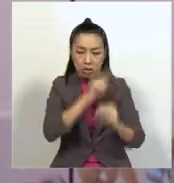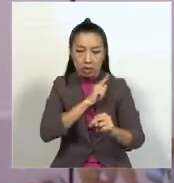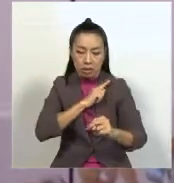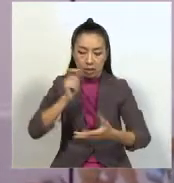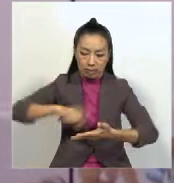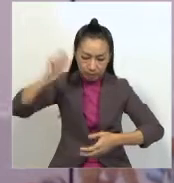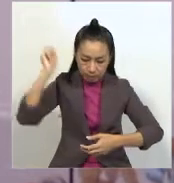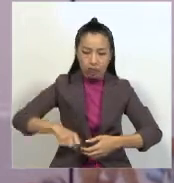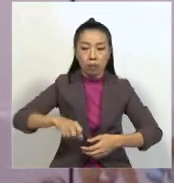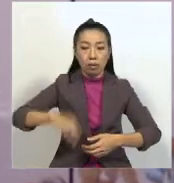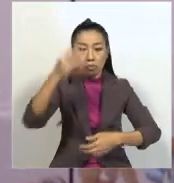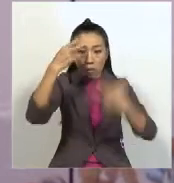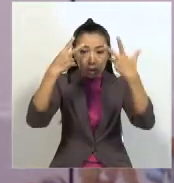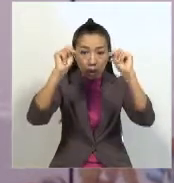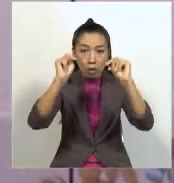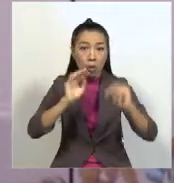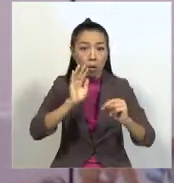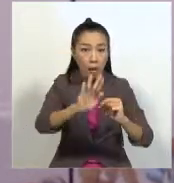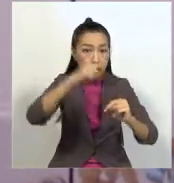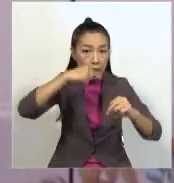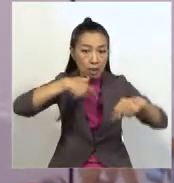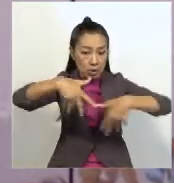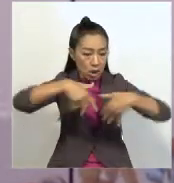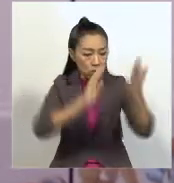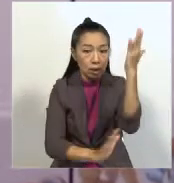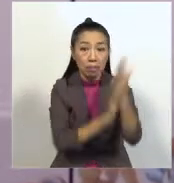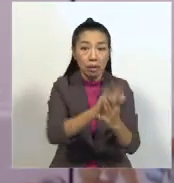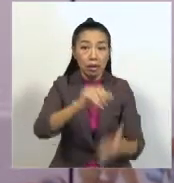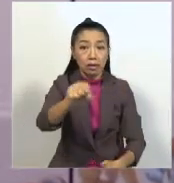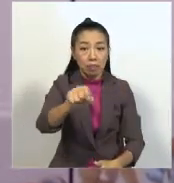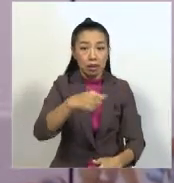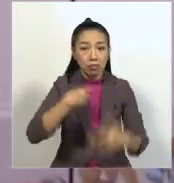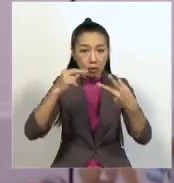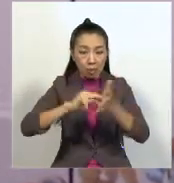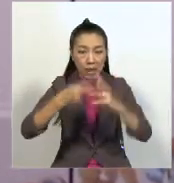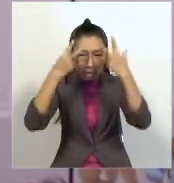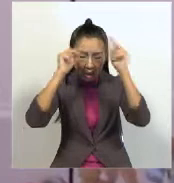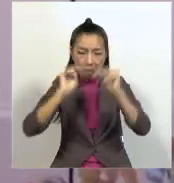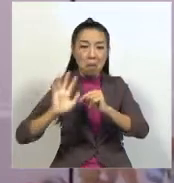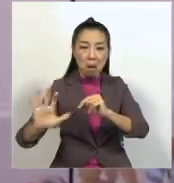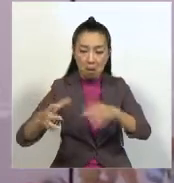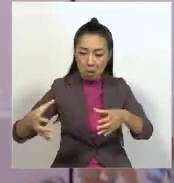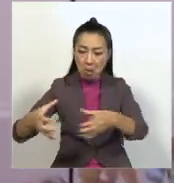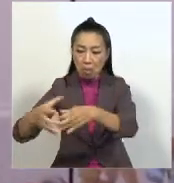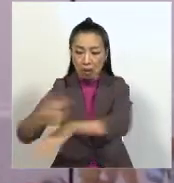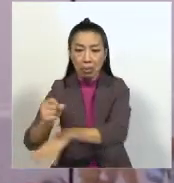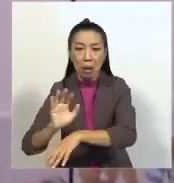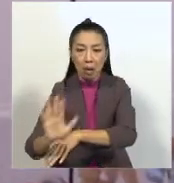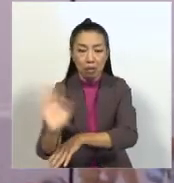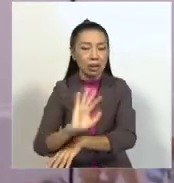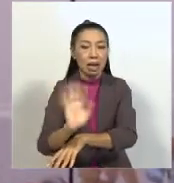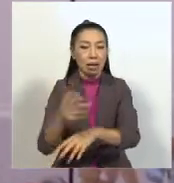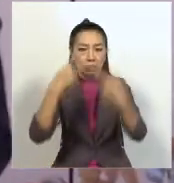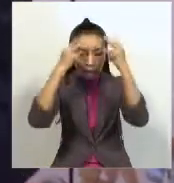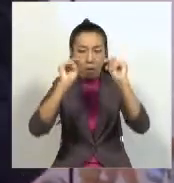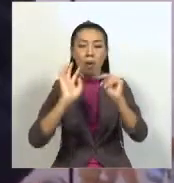เพราะประชุมเพราะนายกเป็นนายกของคนทั้งประเทศใช่ไหมไม่ใช่นายกของพรรคนี้พรรคโน้นโดยเฉพาะไม่ใช่นั่นคือกลไกในข้